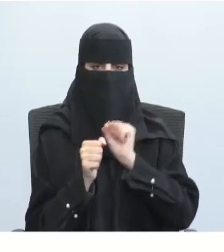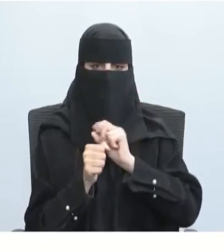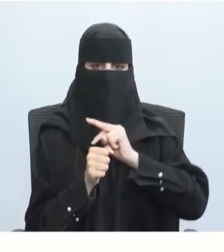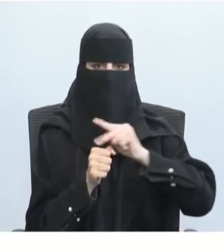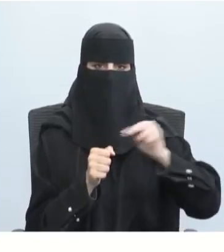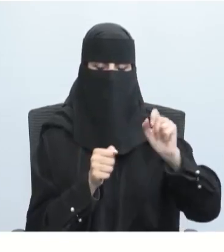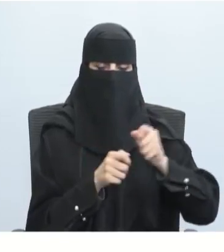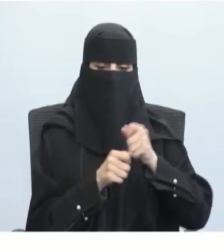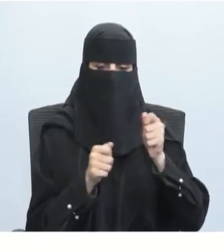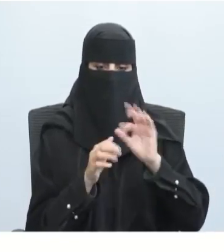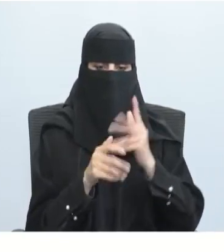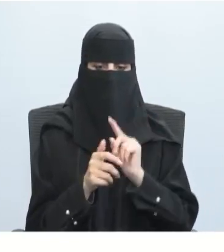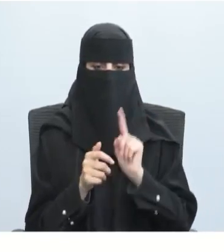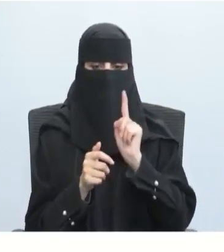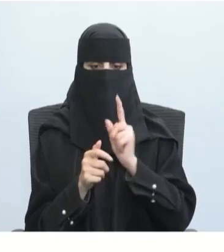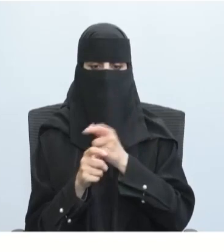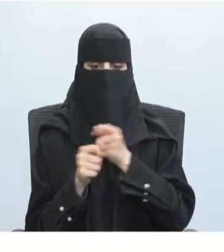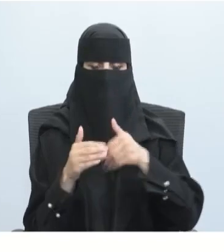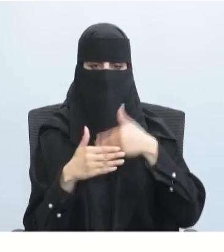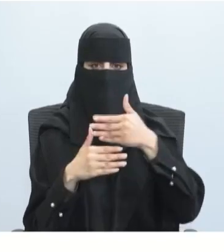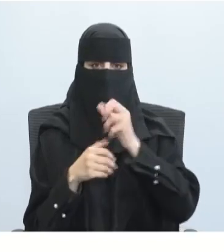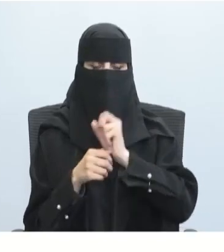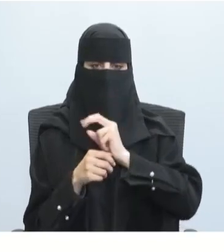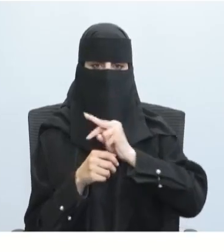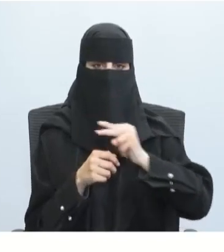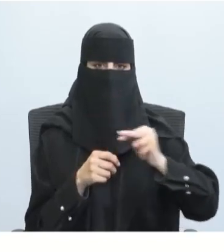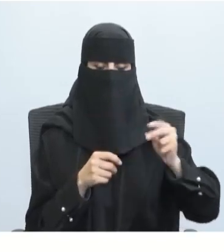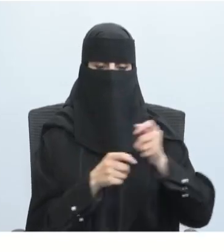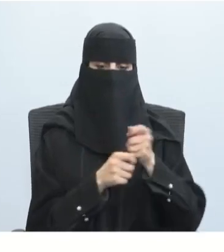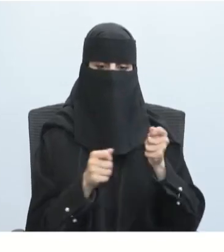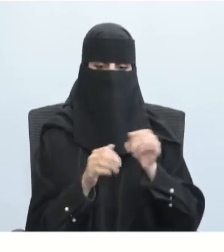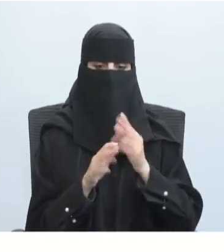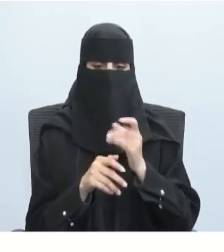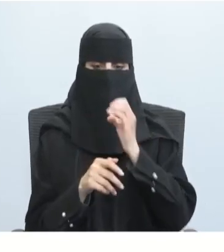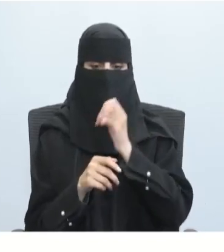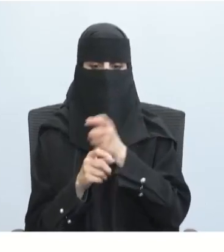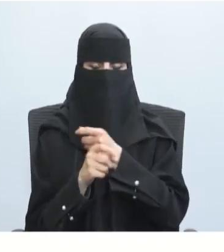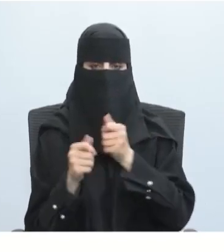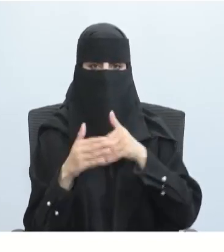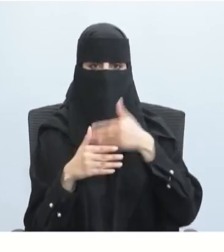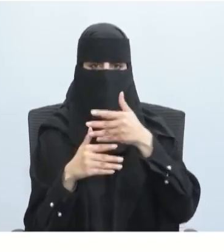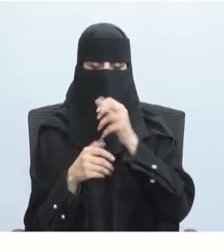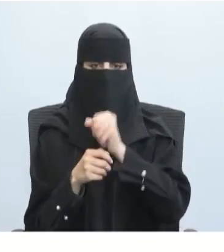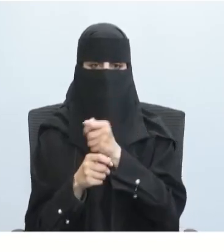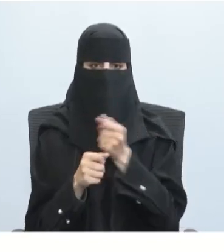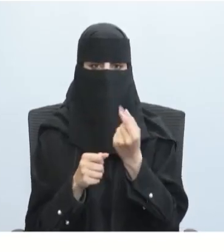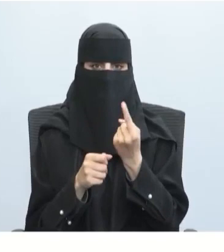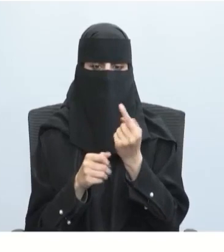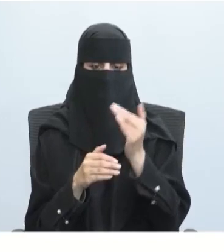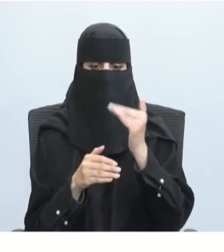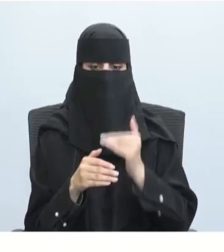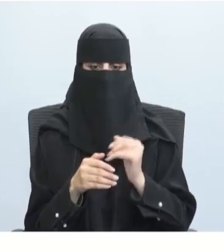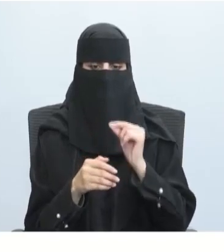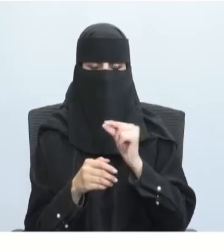فانك تستخدم ن نفكر بنمو مبلغ لدينا نريد ان ينمو في بالتاكيد بعد فتره من الزمن